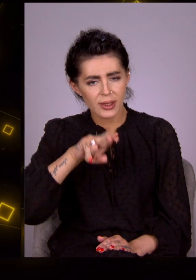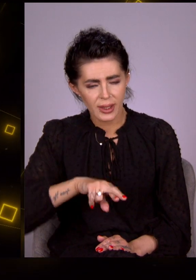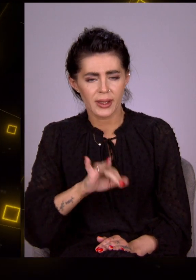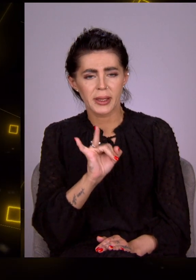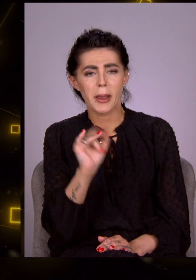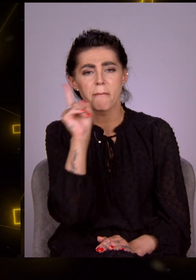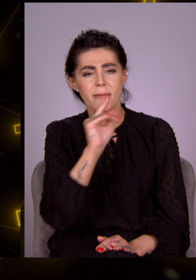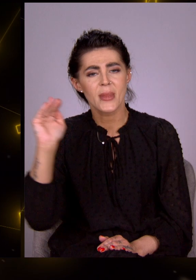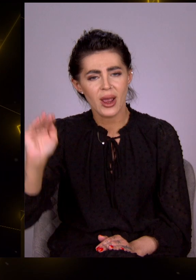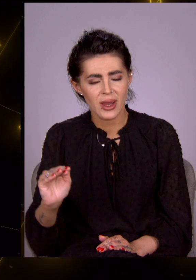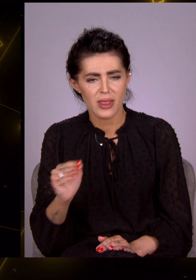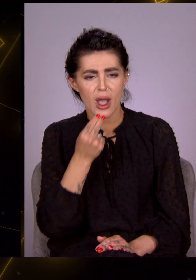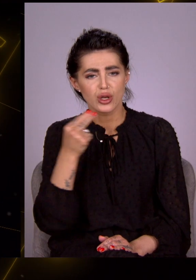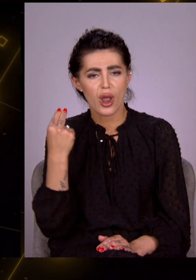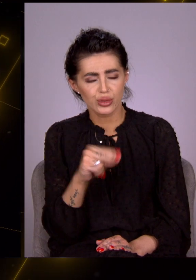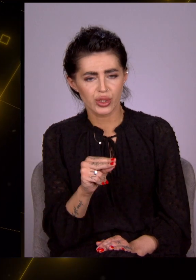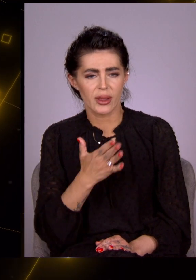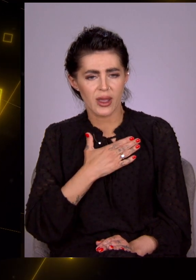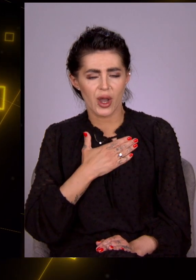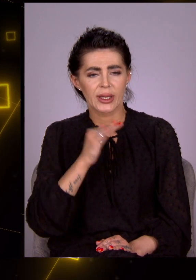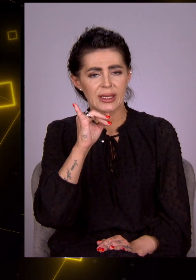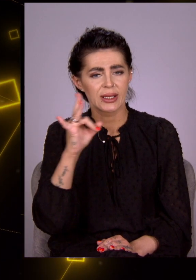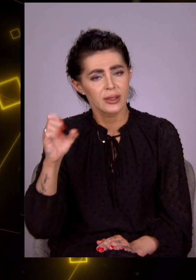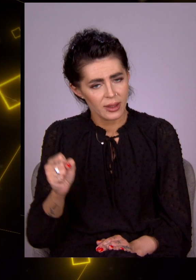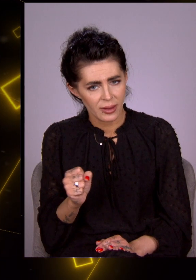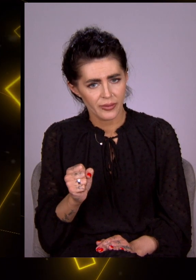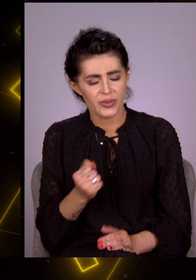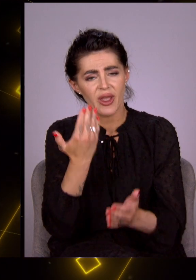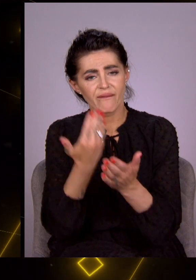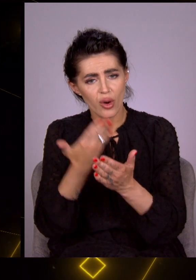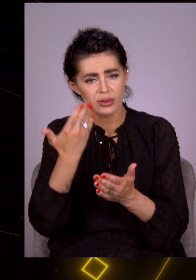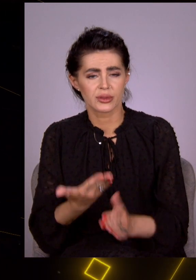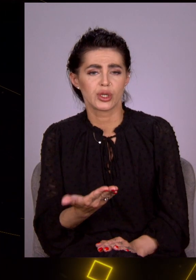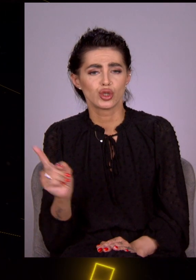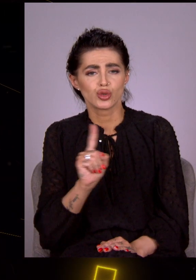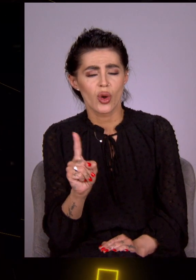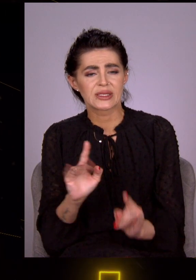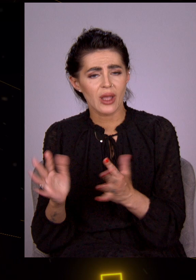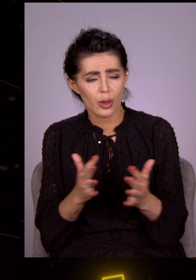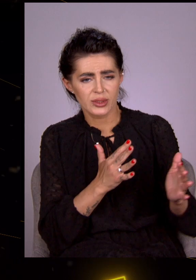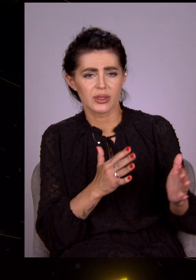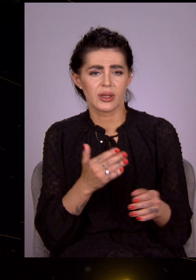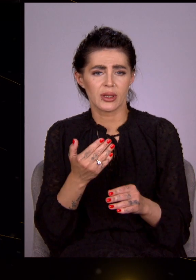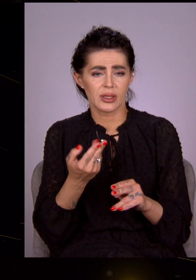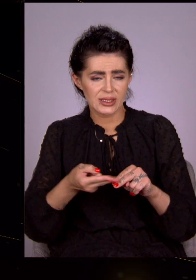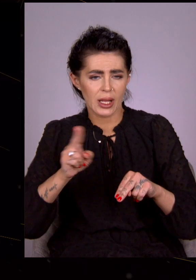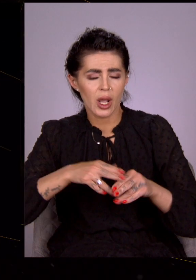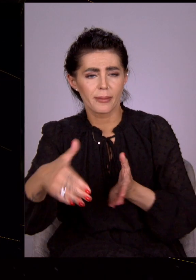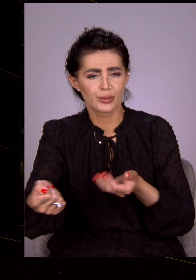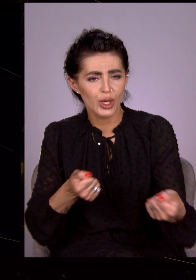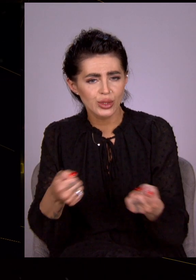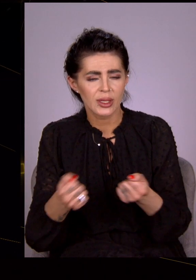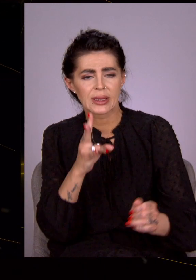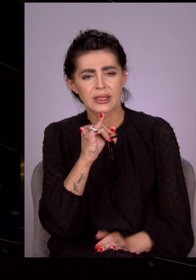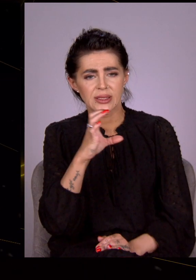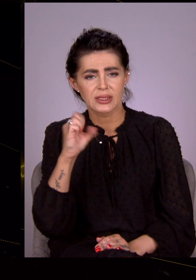маленька, найкраща наша Іринка. От що сталося з Нісаном Наварою,